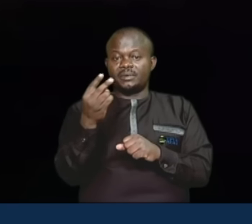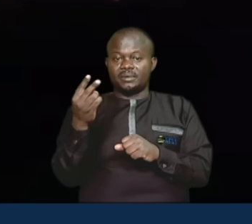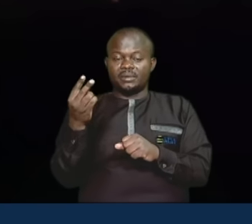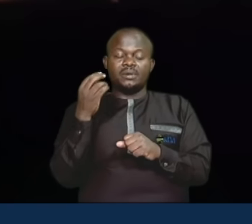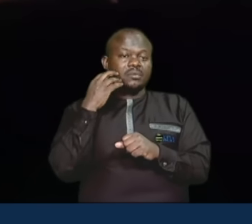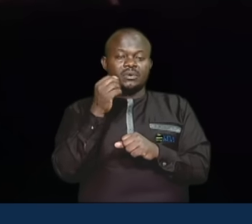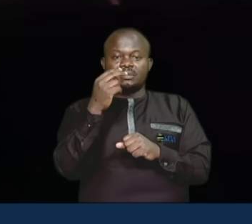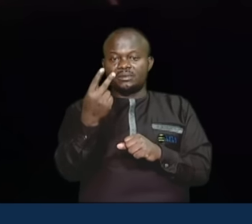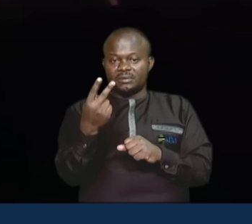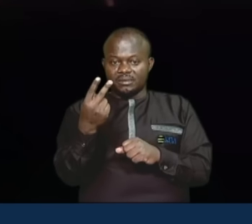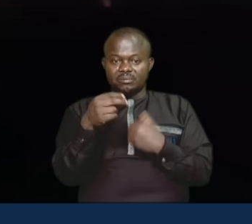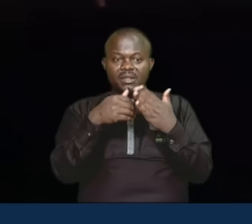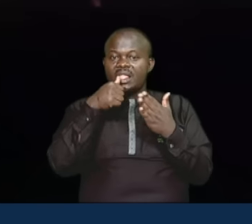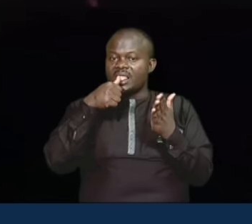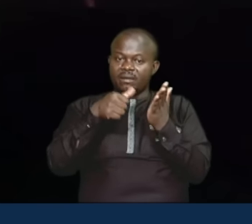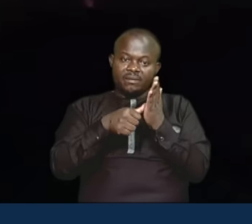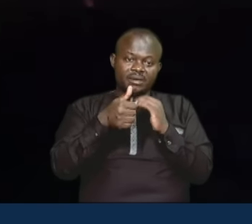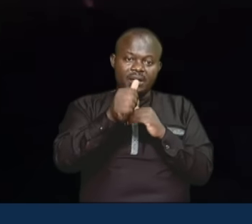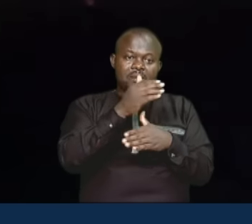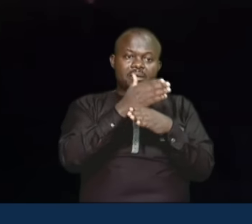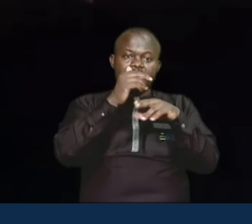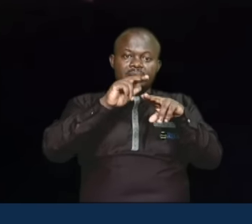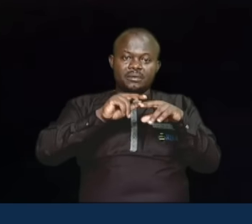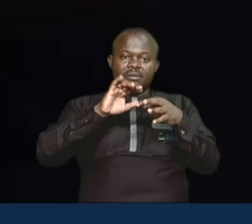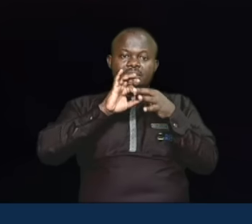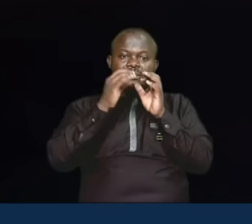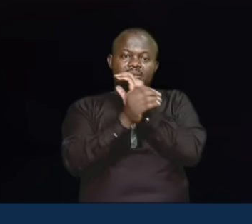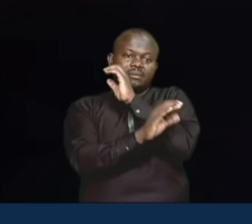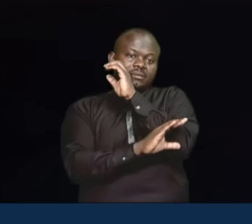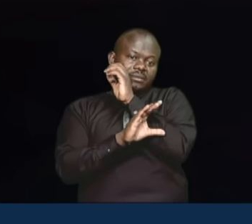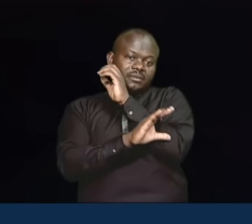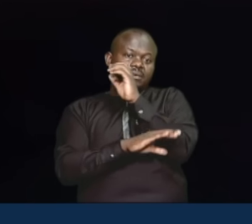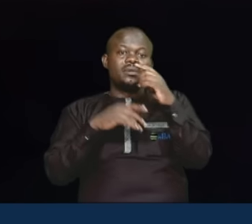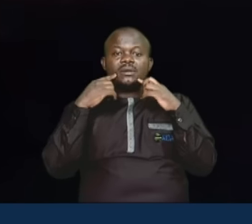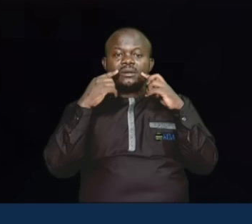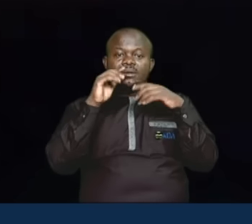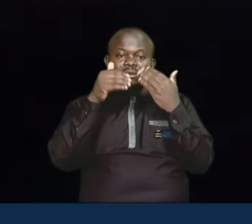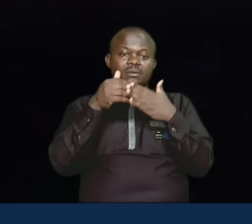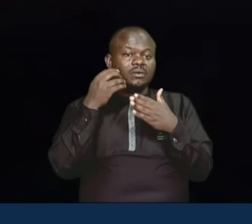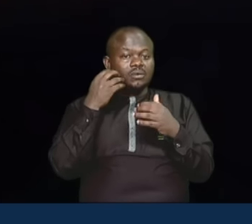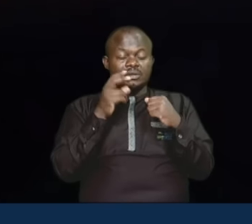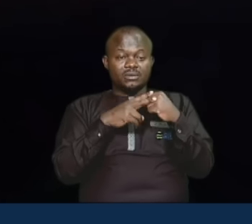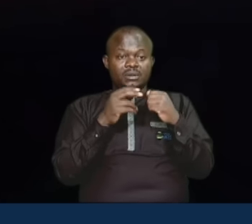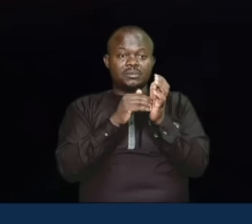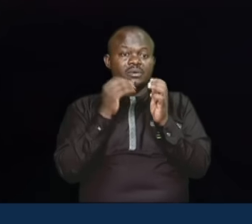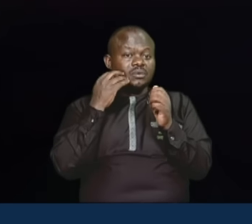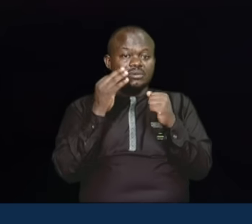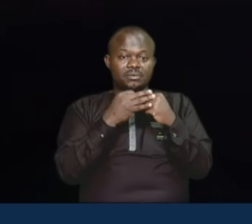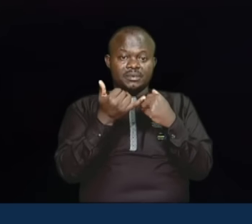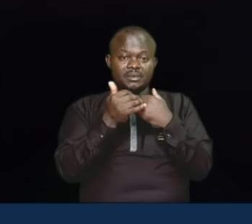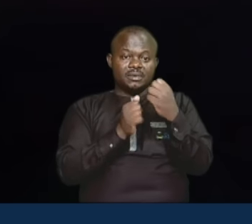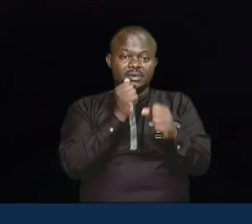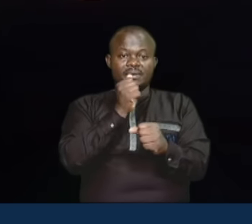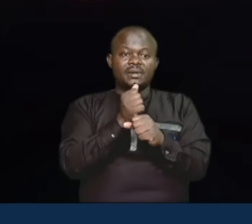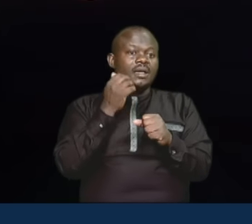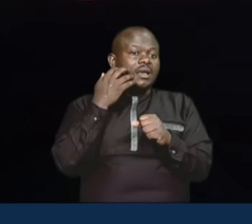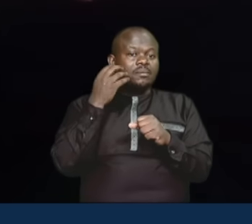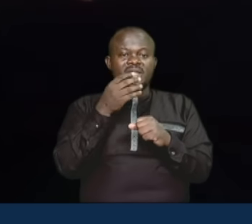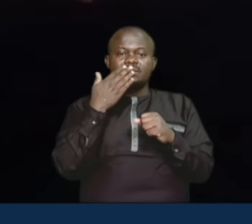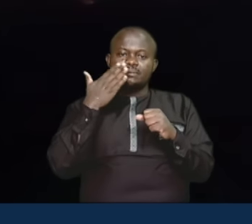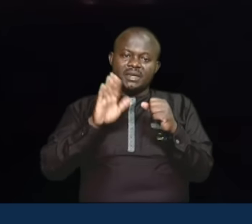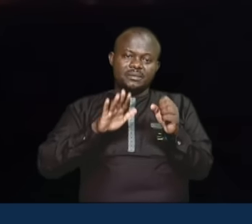kabiri muri iyo baruwa abo babaye ba ministri b'ububanyi n'amahanga bavuga ko ukwezi kwa karindwi n'ukwa munani uyu mwaka ngo yabaye amezi mabi